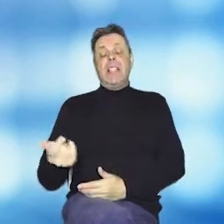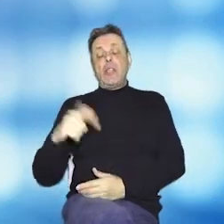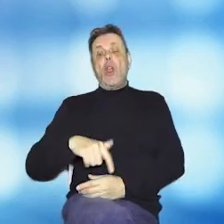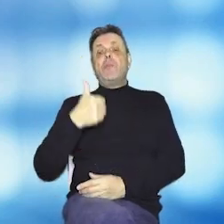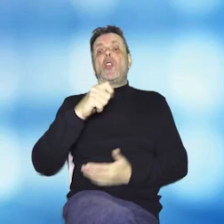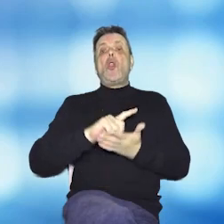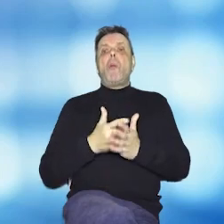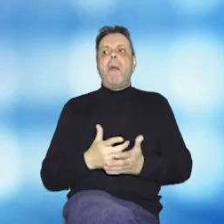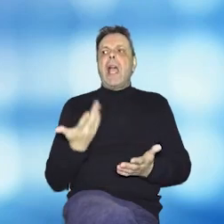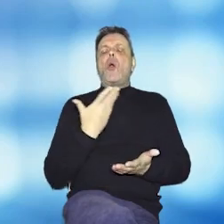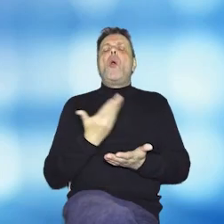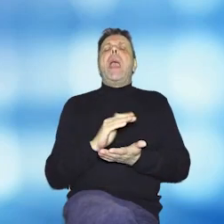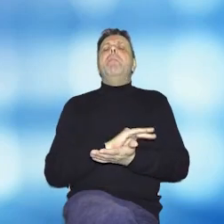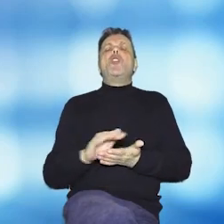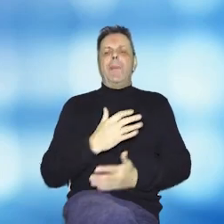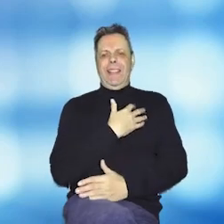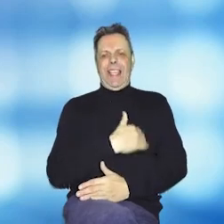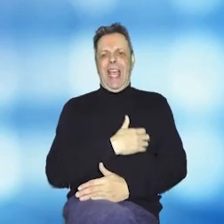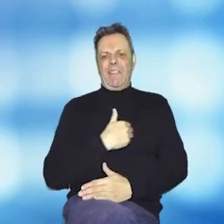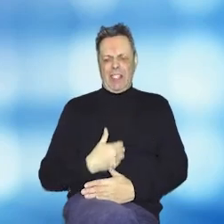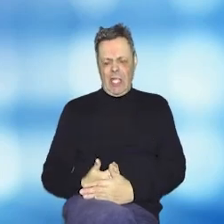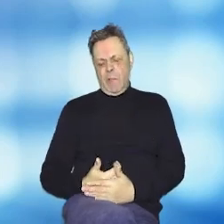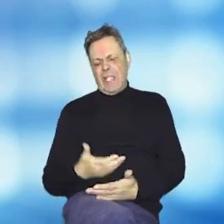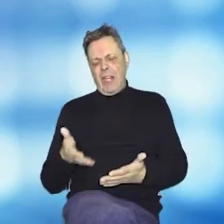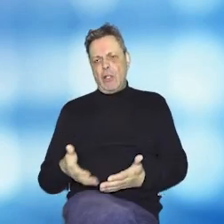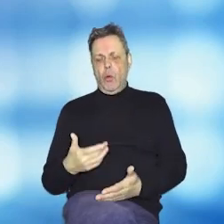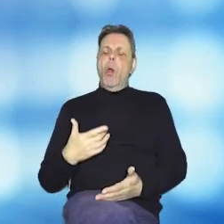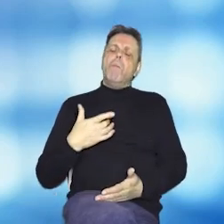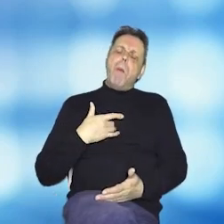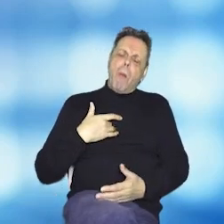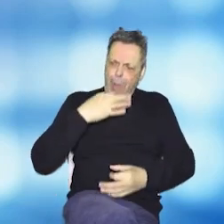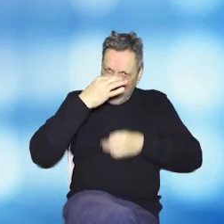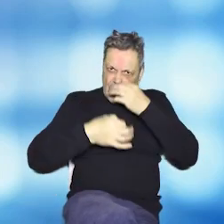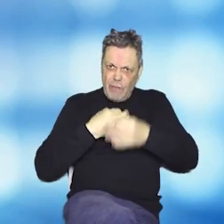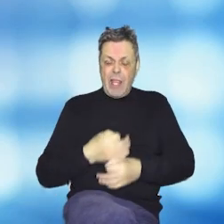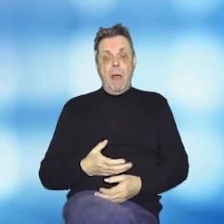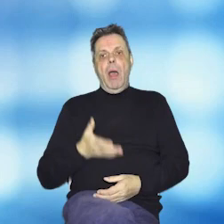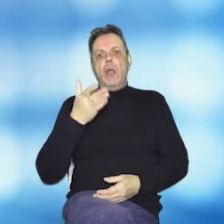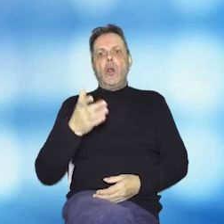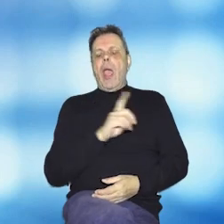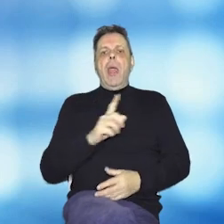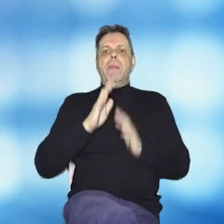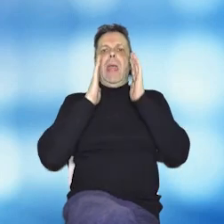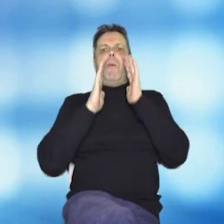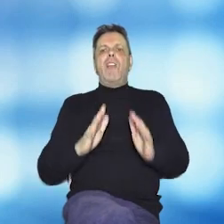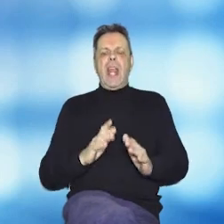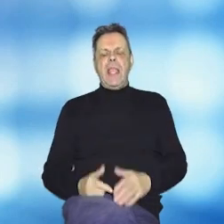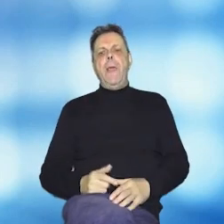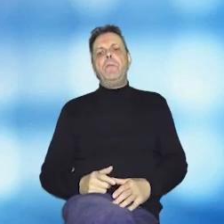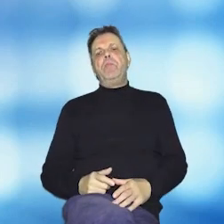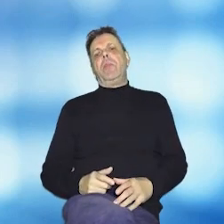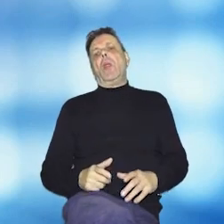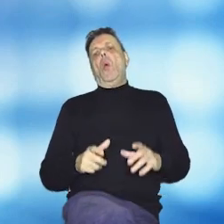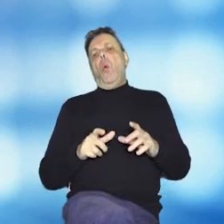jednog momenta koji je specifičan za hrvatski kontekst prema mojim istraživanjima, a to je nepovjerenje